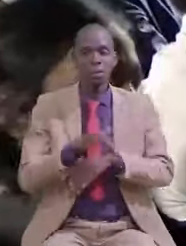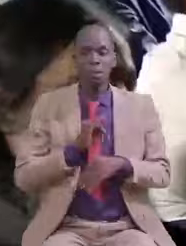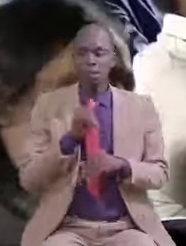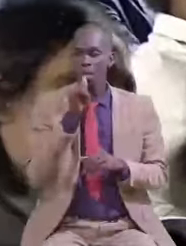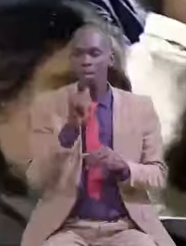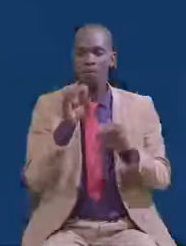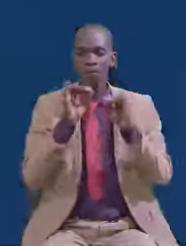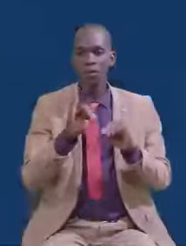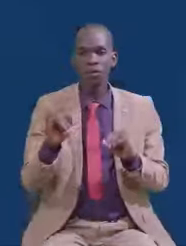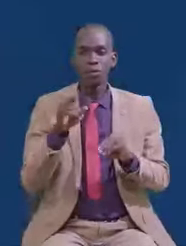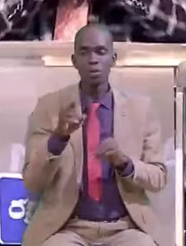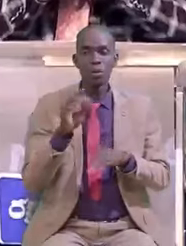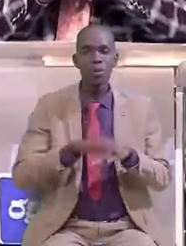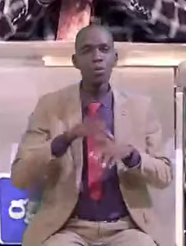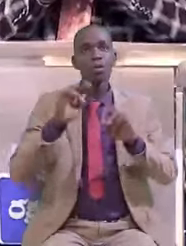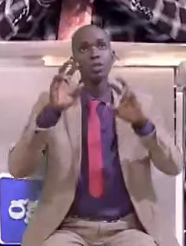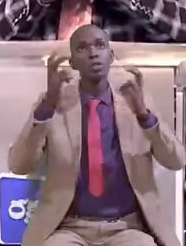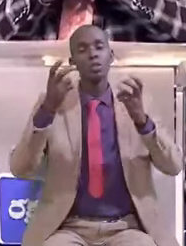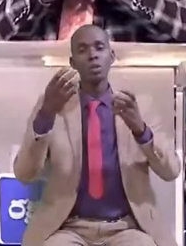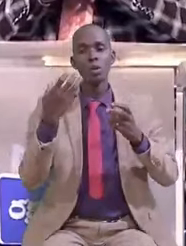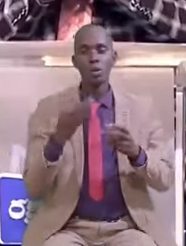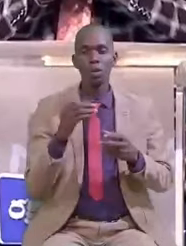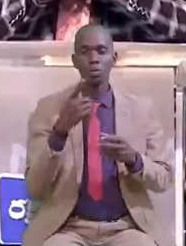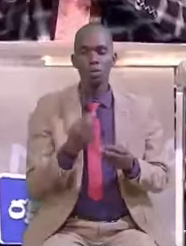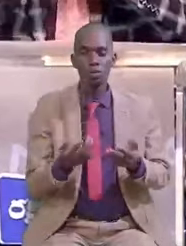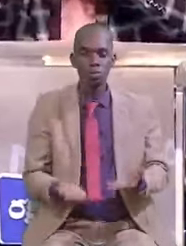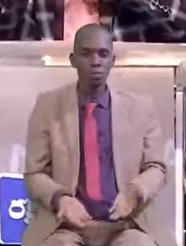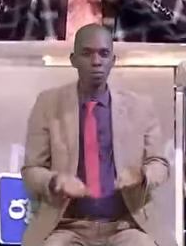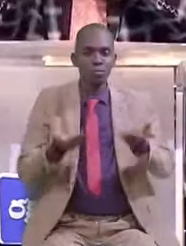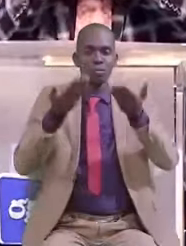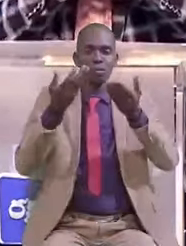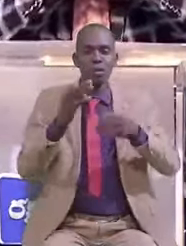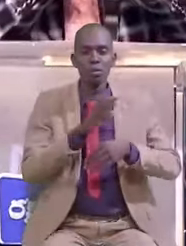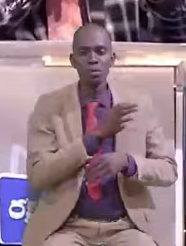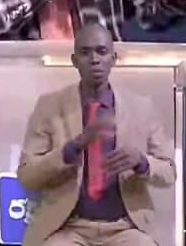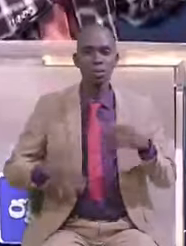Ce soir, je vous parle du Christ qui soutient.